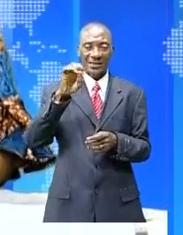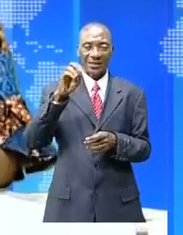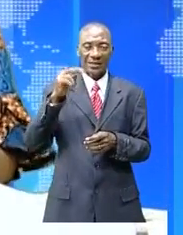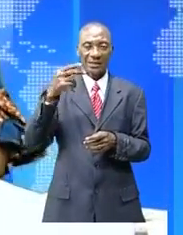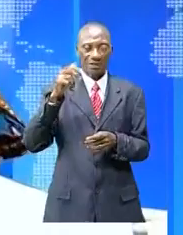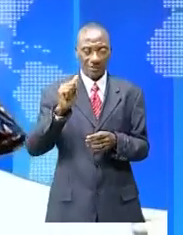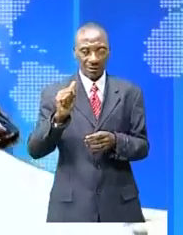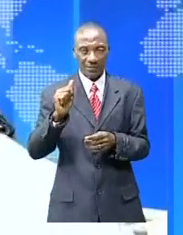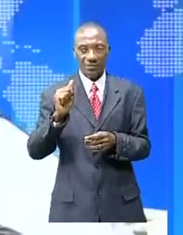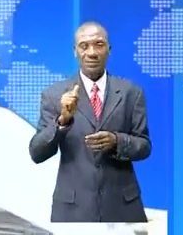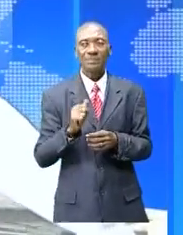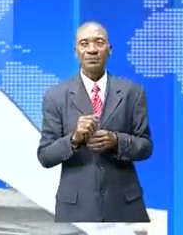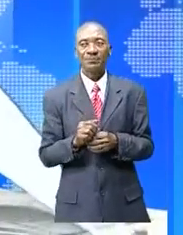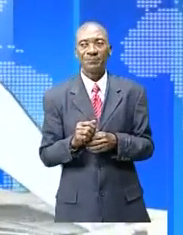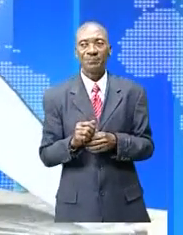Mulendawole,